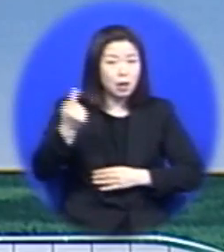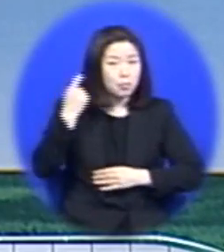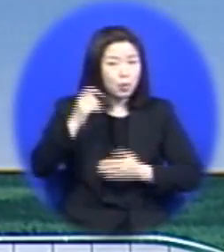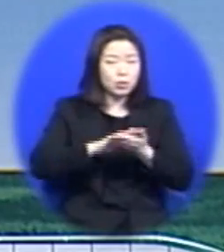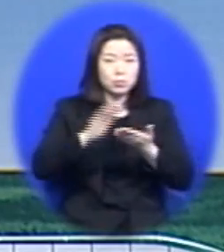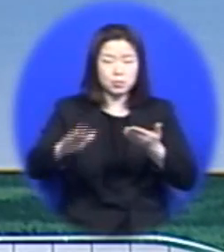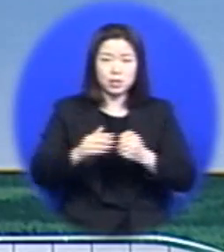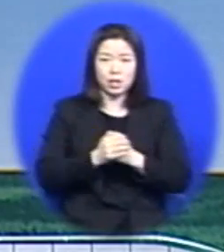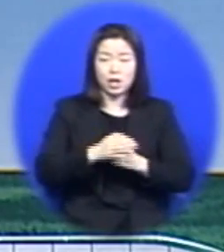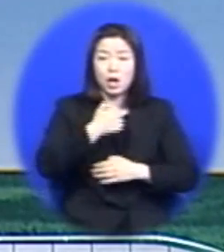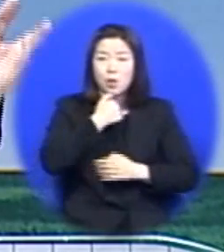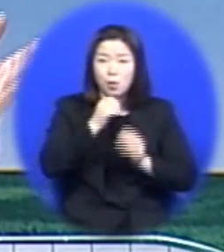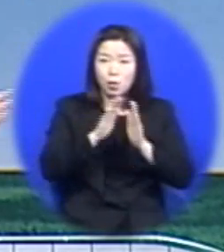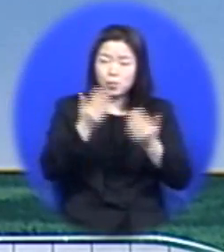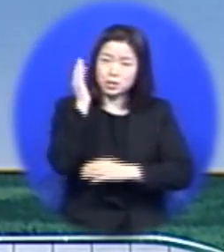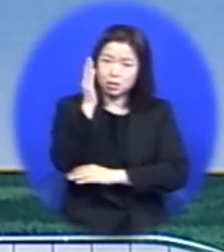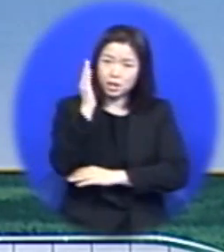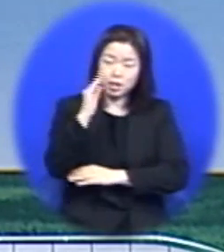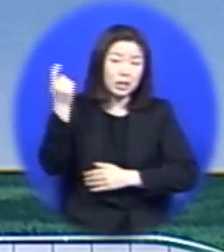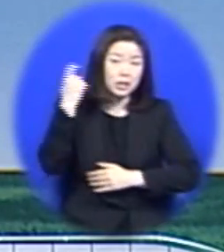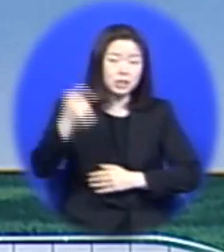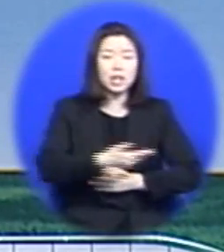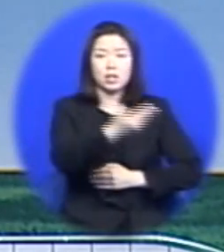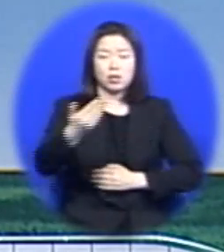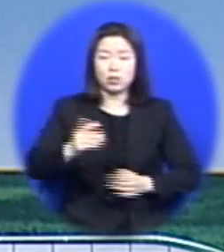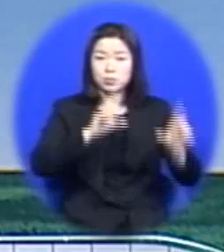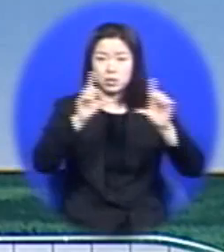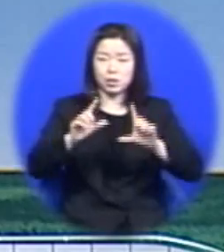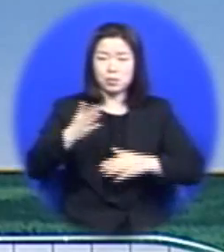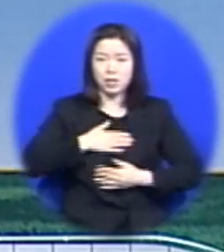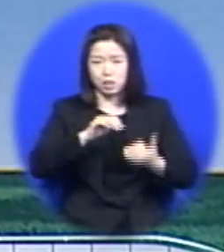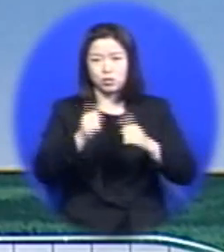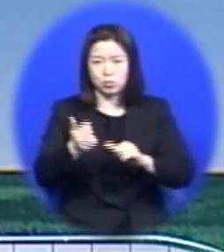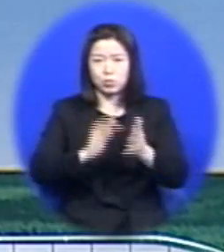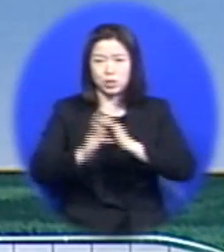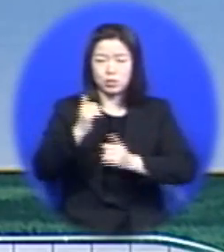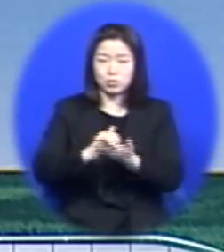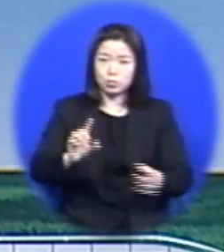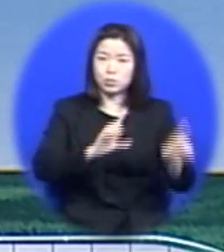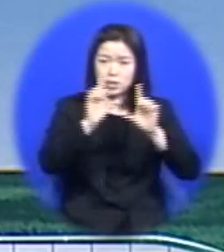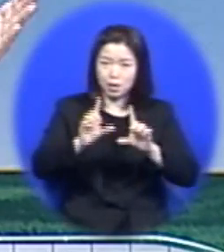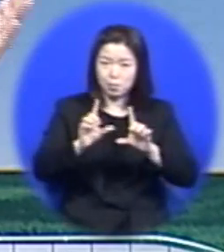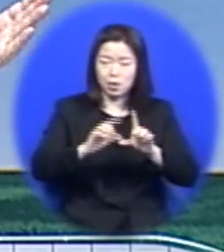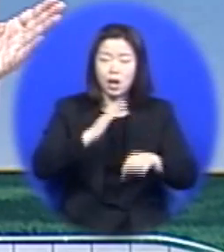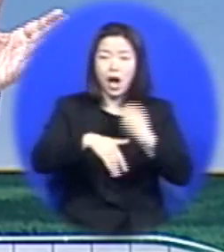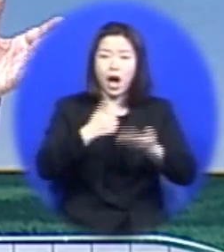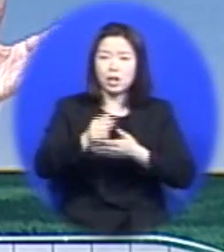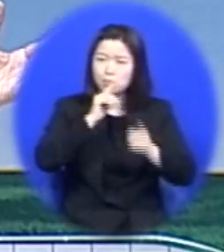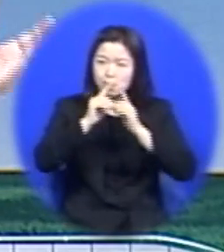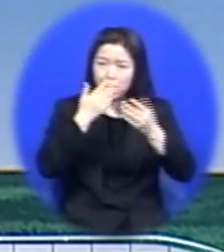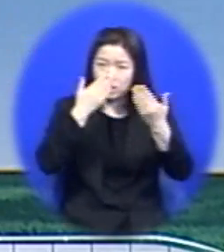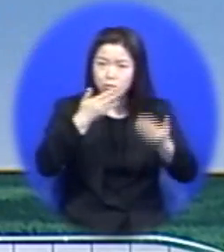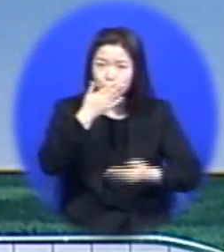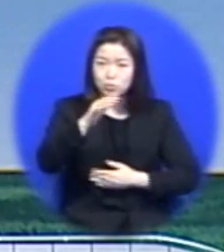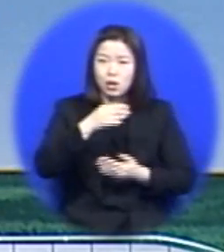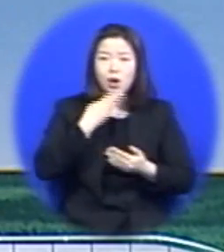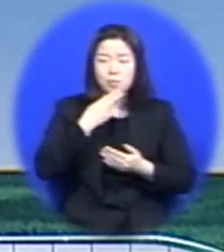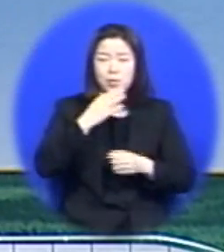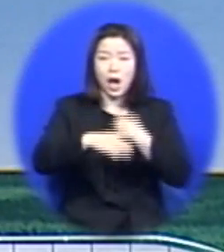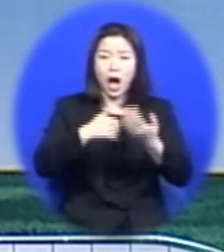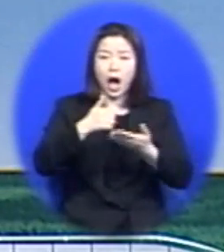로마서 강해를 들으신 여러분들의 삶이 나는 죽고 예수로 살며 하나님의 말할 수 없는 아버지의